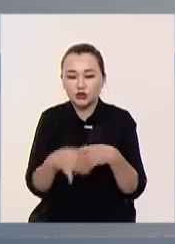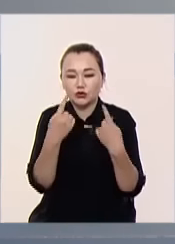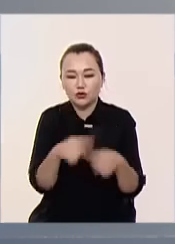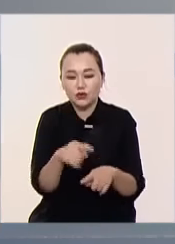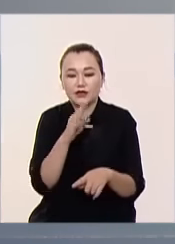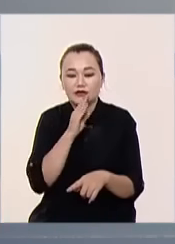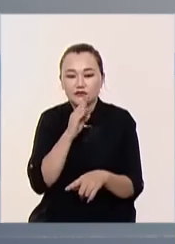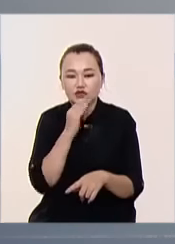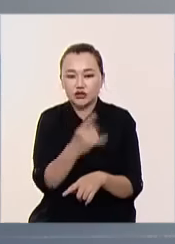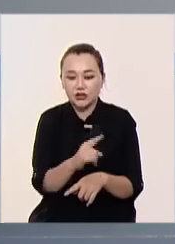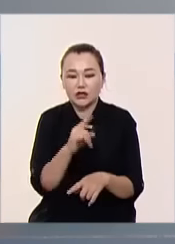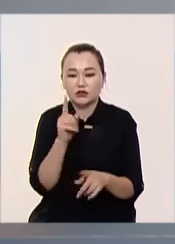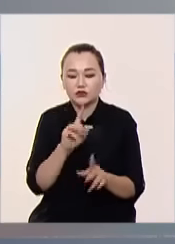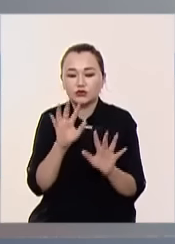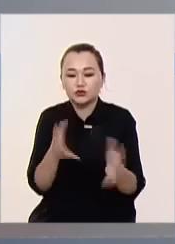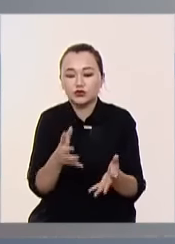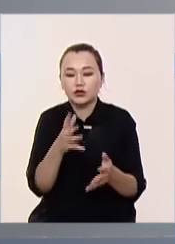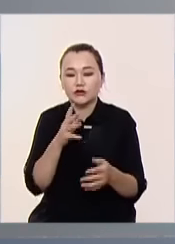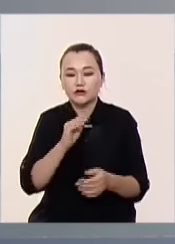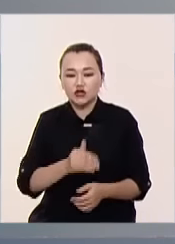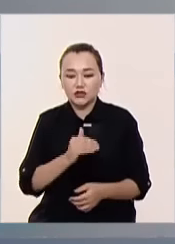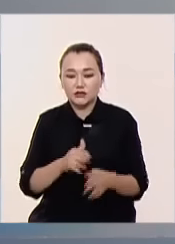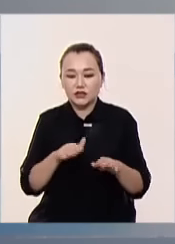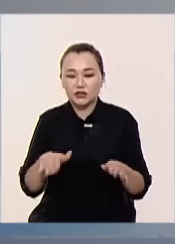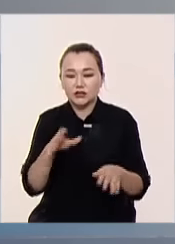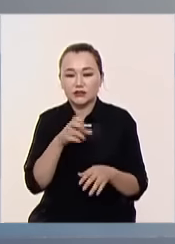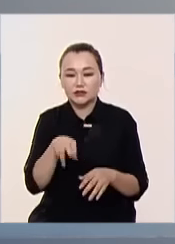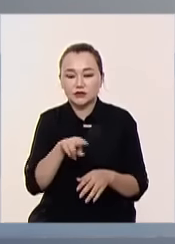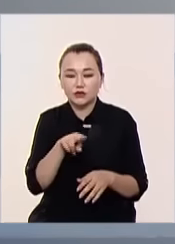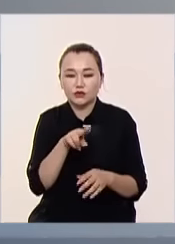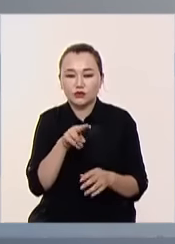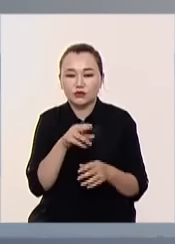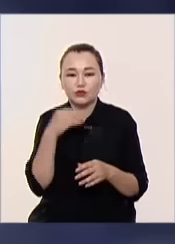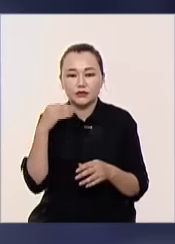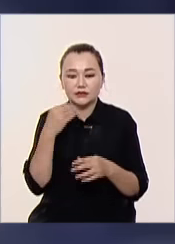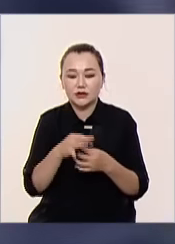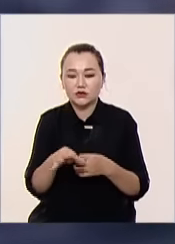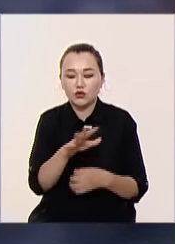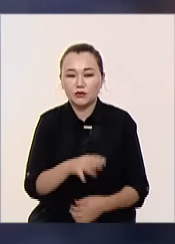другой девочке. Случай произошел в частном детском саду в Туркестанской области.